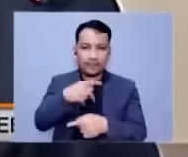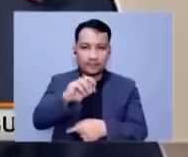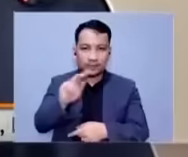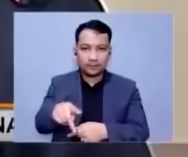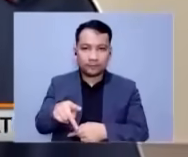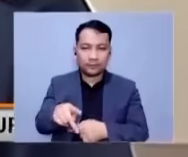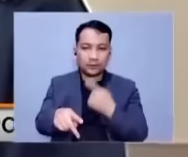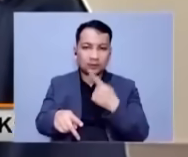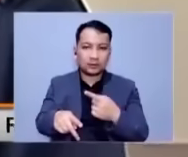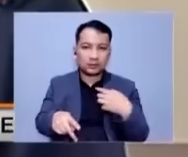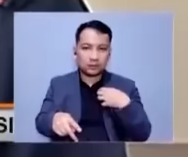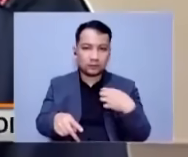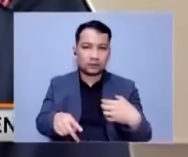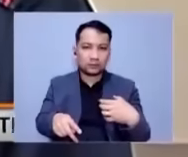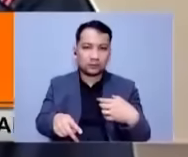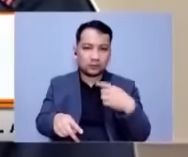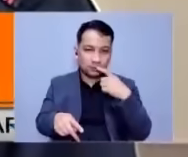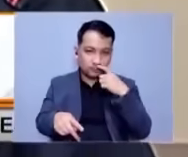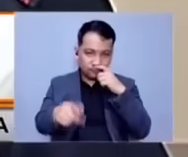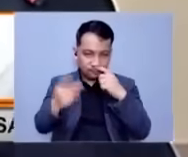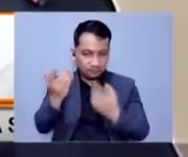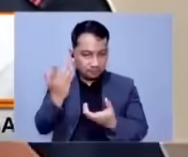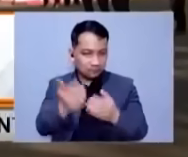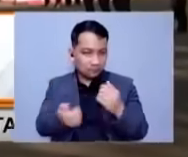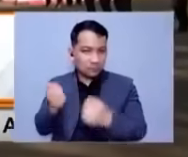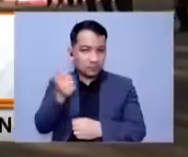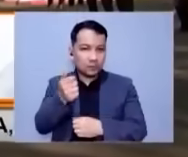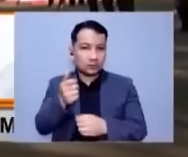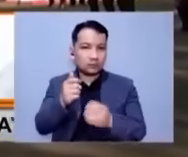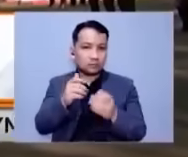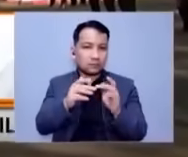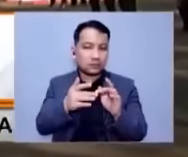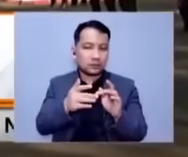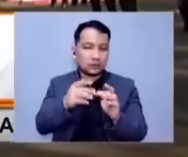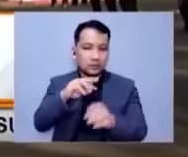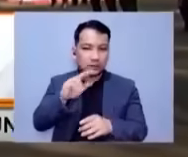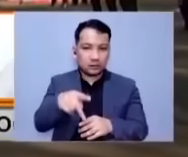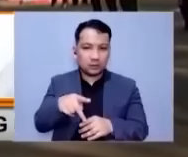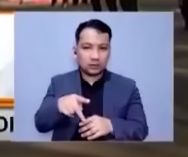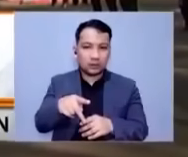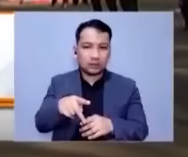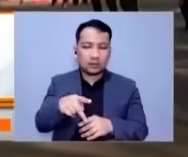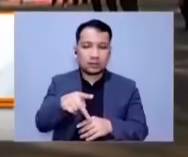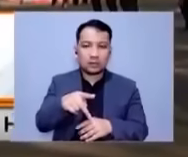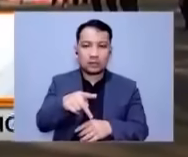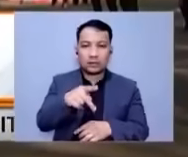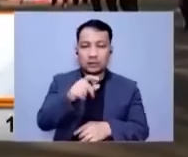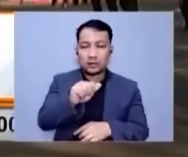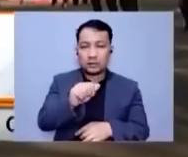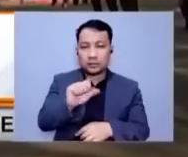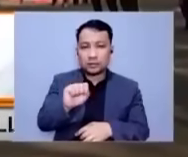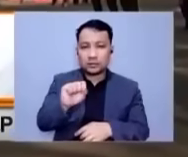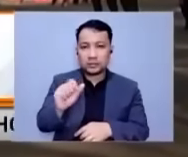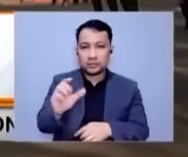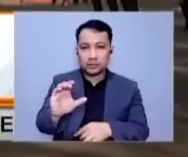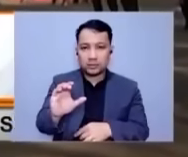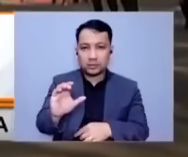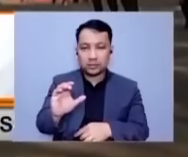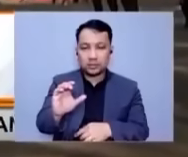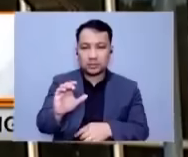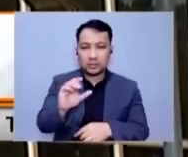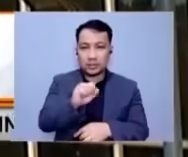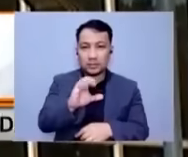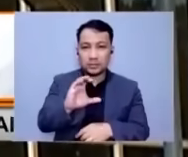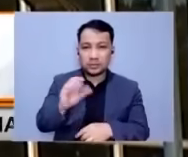Police Colonel Jay Guillermo, hepe ng Cyber Response Unit ng PNP Anti-Cybercrime Group, patuloy pa silang nakikipag-ugnayan